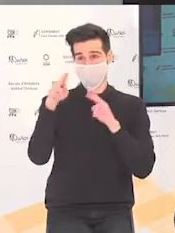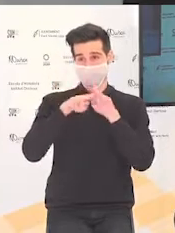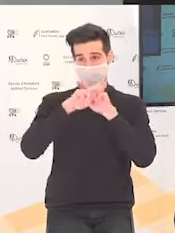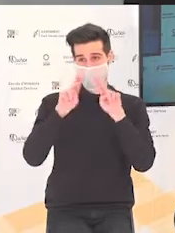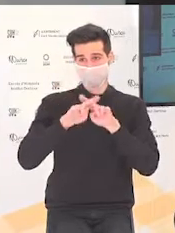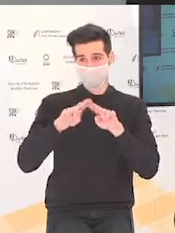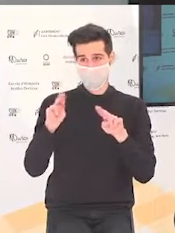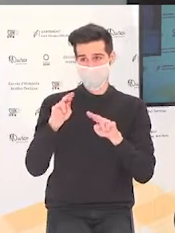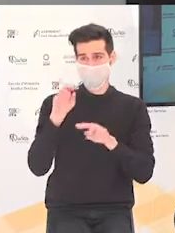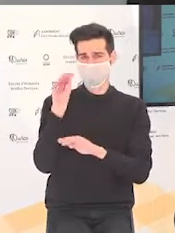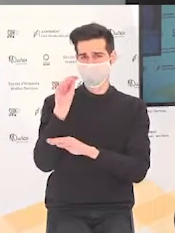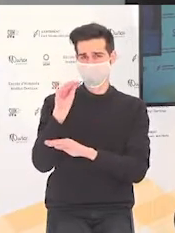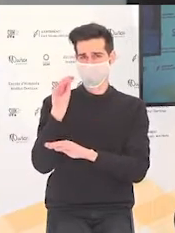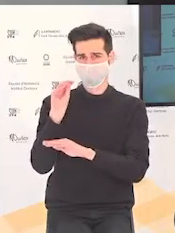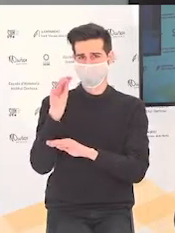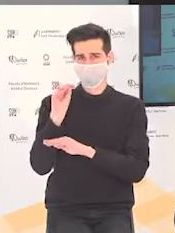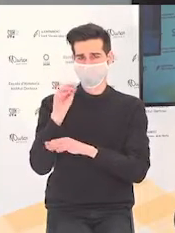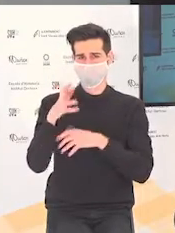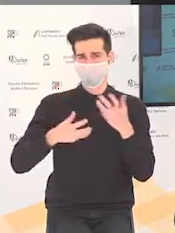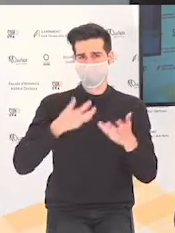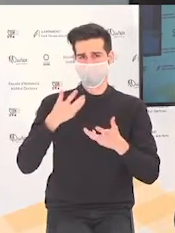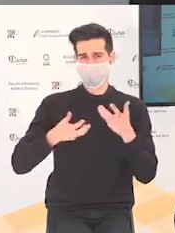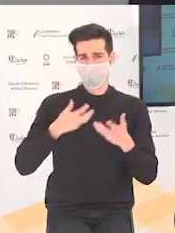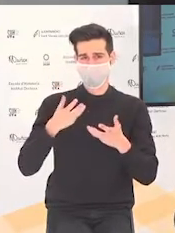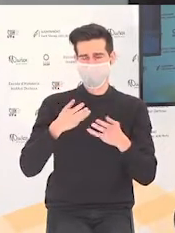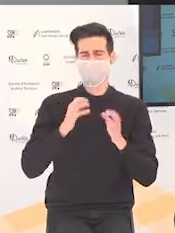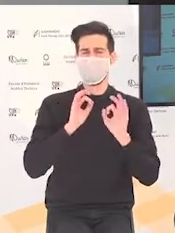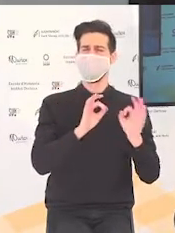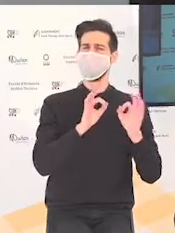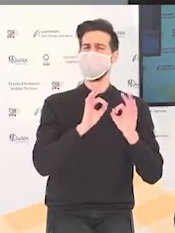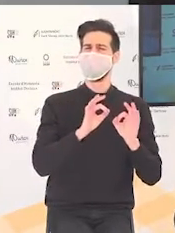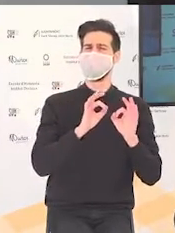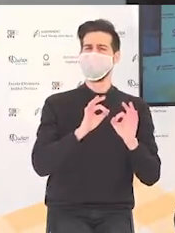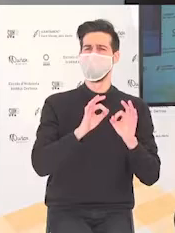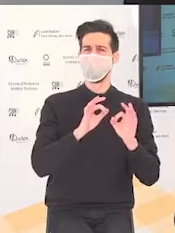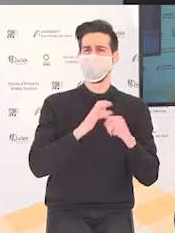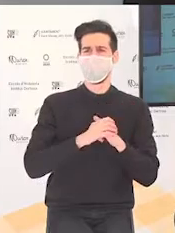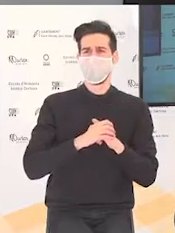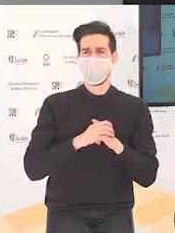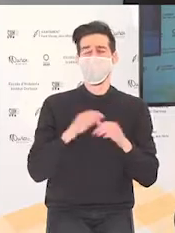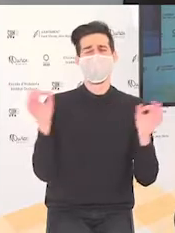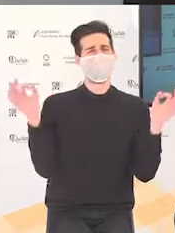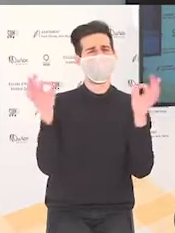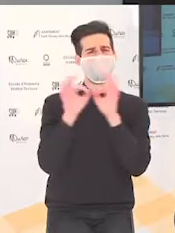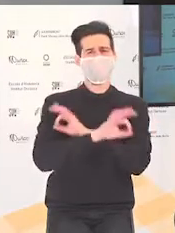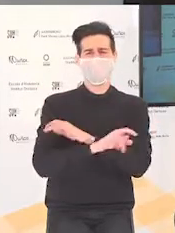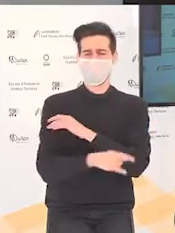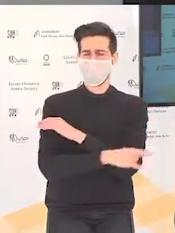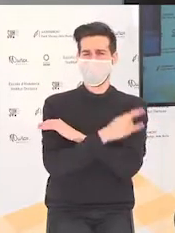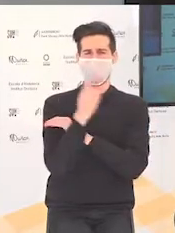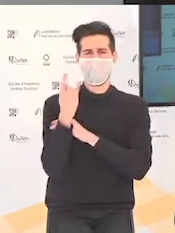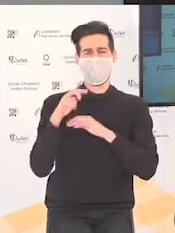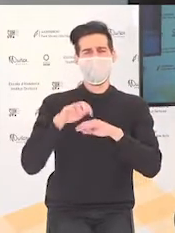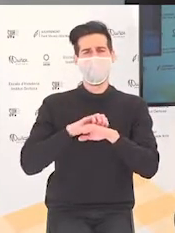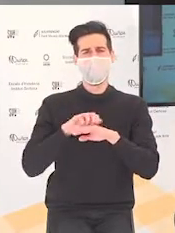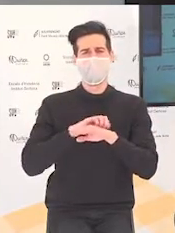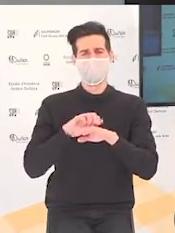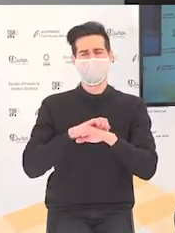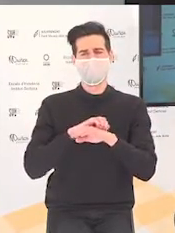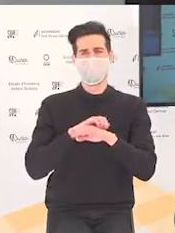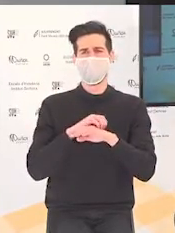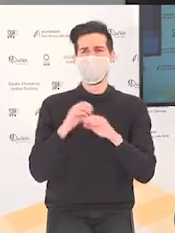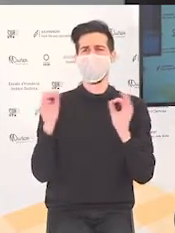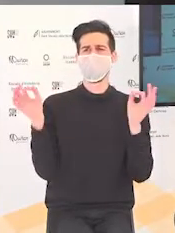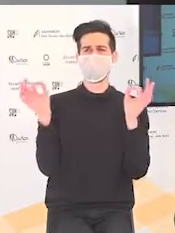perquè, a més, la seva rebosteria es caracteritza per cercar opcions sense al·lèrgens, sense lactosa, sense gluten i cada cop més